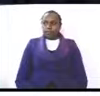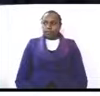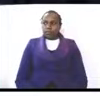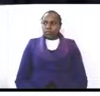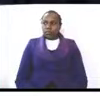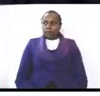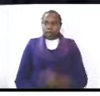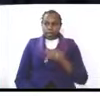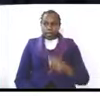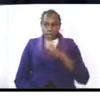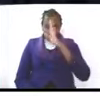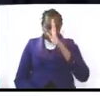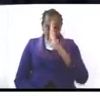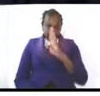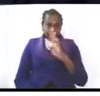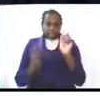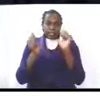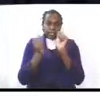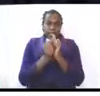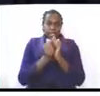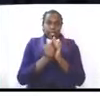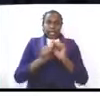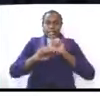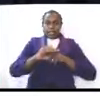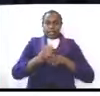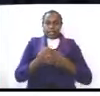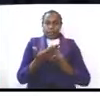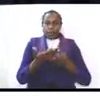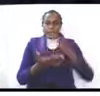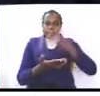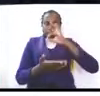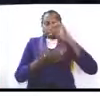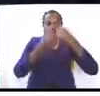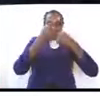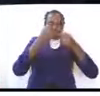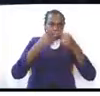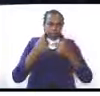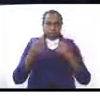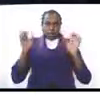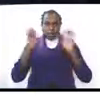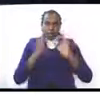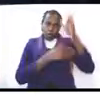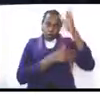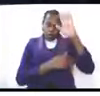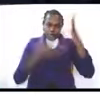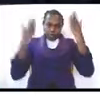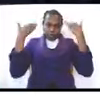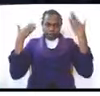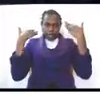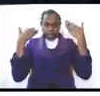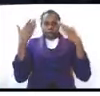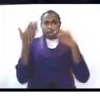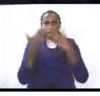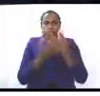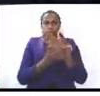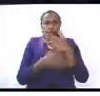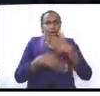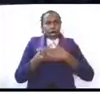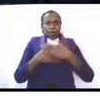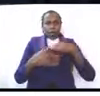ni Jumapili ya kumi wakati wa Pentekosto. Tuombe. Baba wa milele, katika